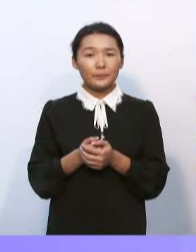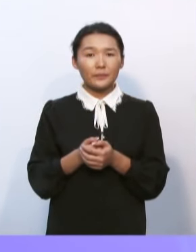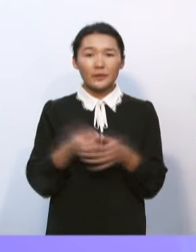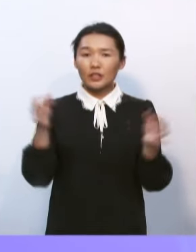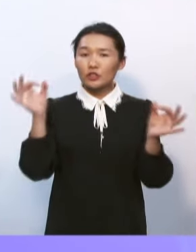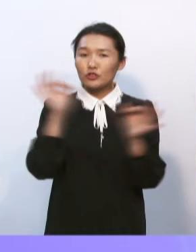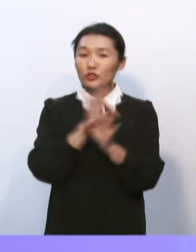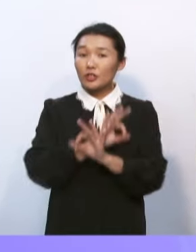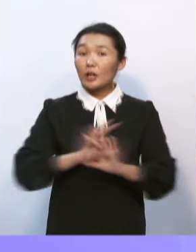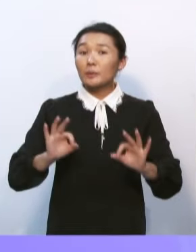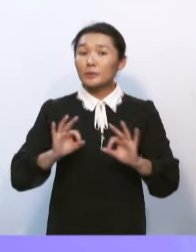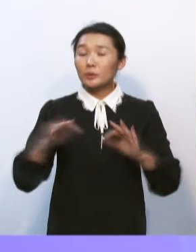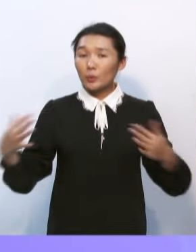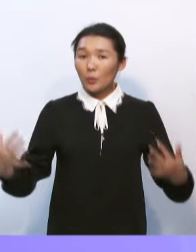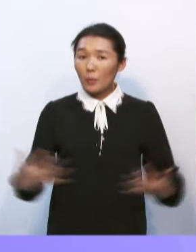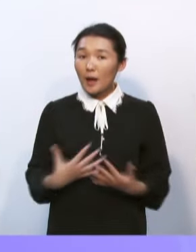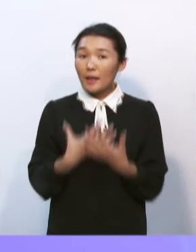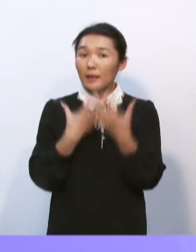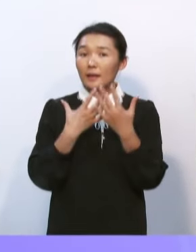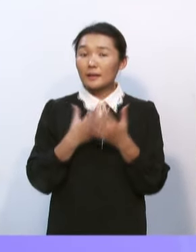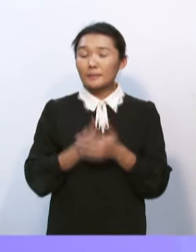Жагымдуу маанай.